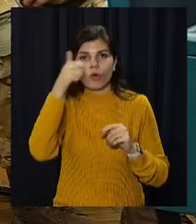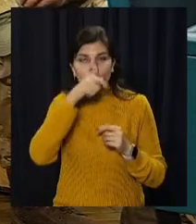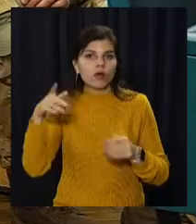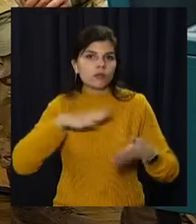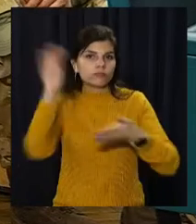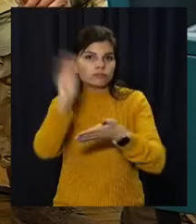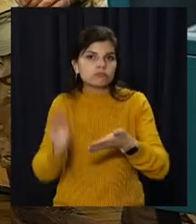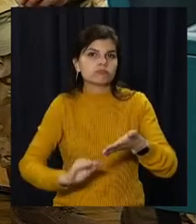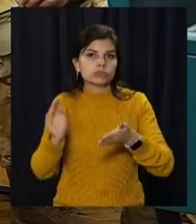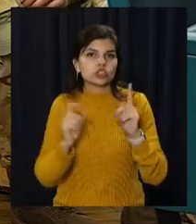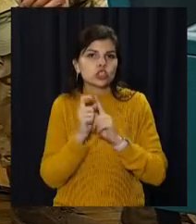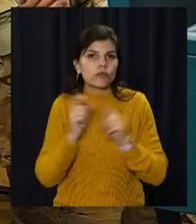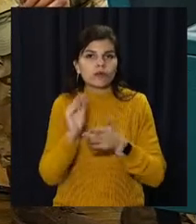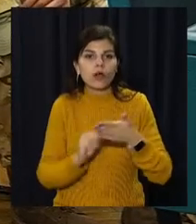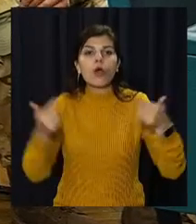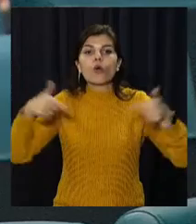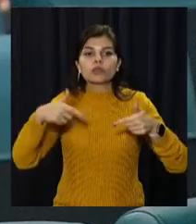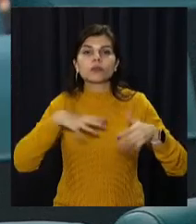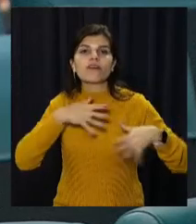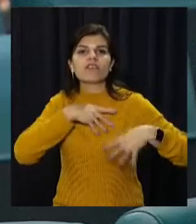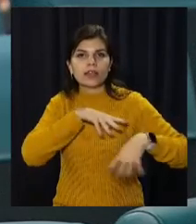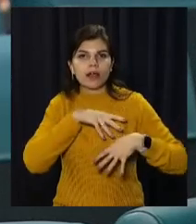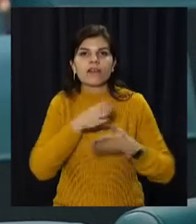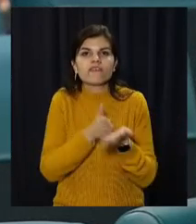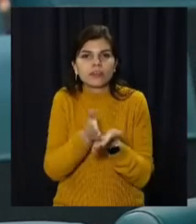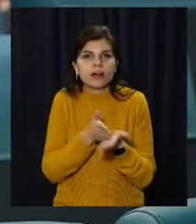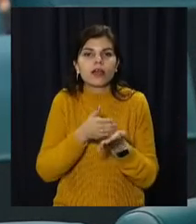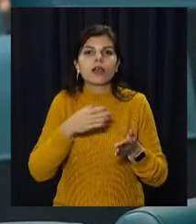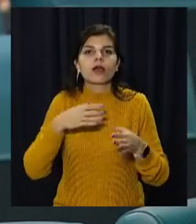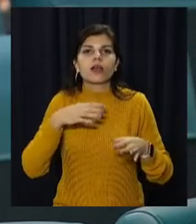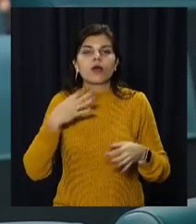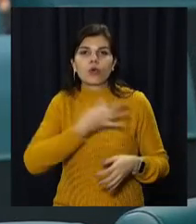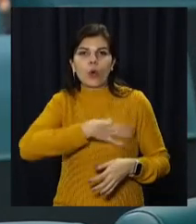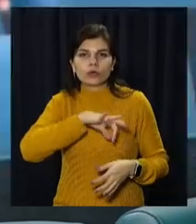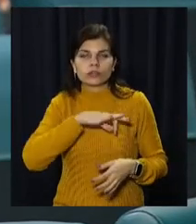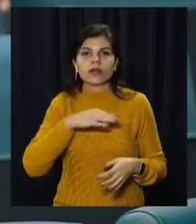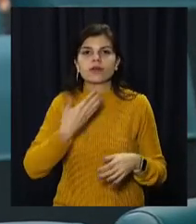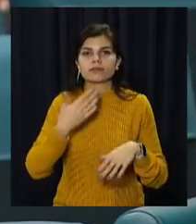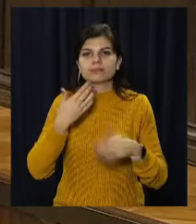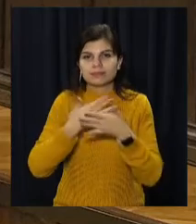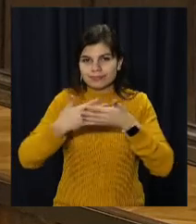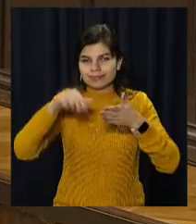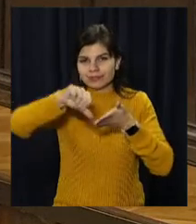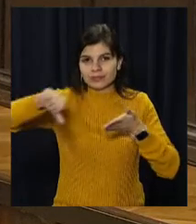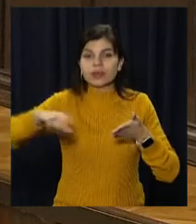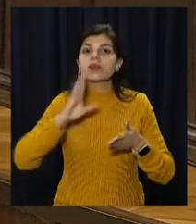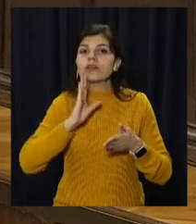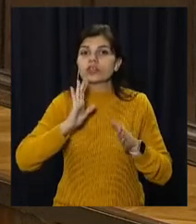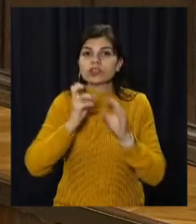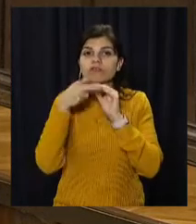2020-2021 років. Серед гостей концерту були ветерани, волонтери, курсанти-правоохоронці.